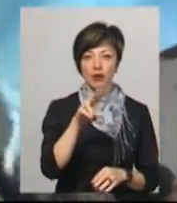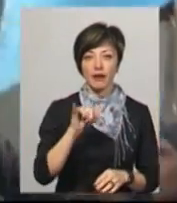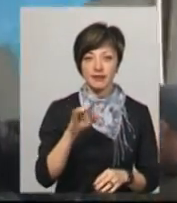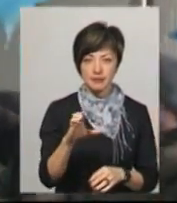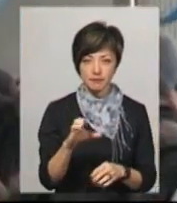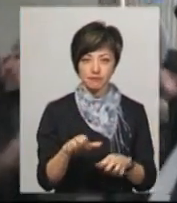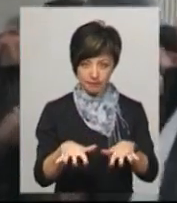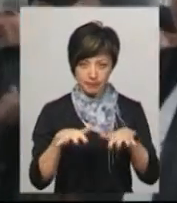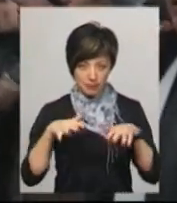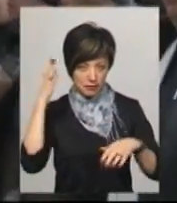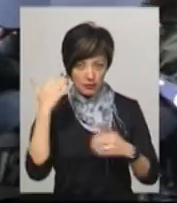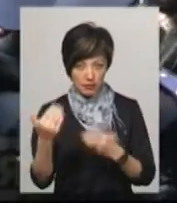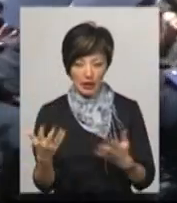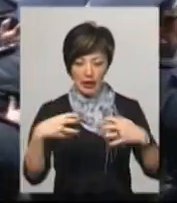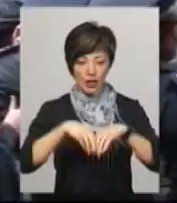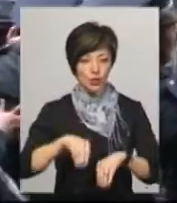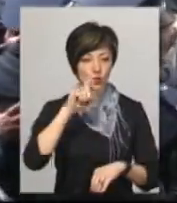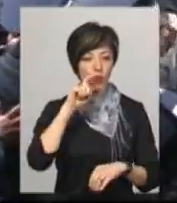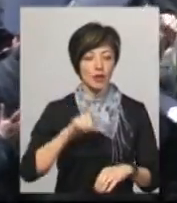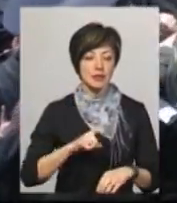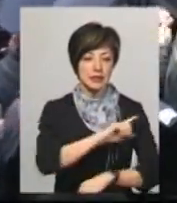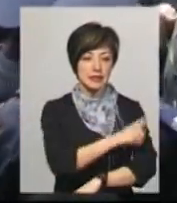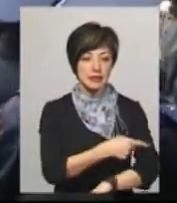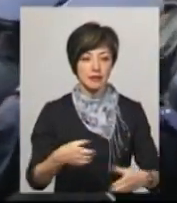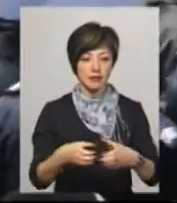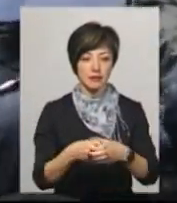символізувало єдність проукраїнських сил.